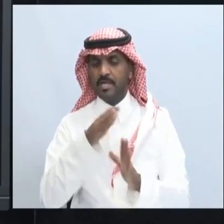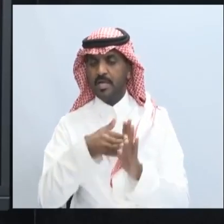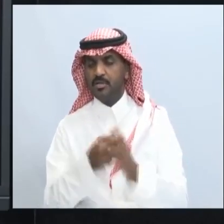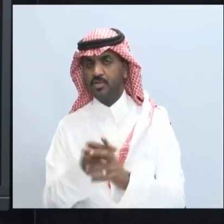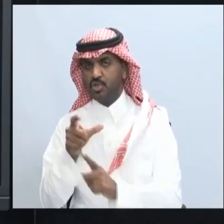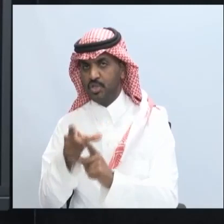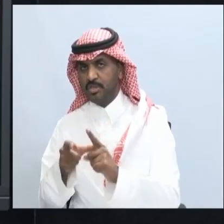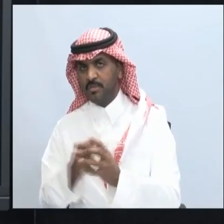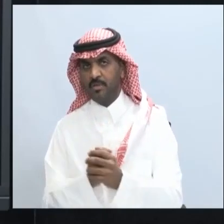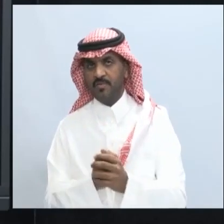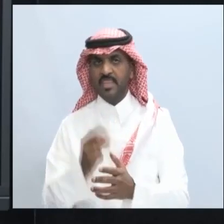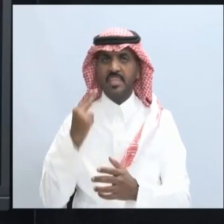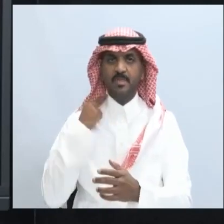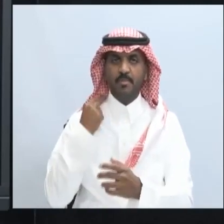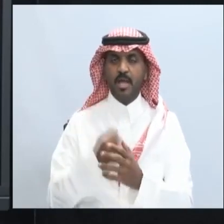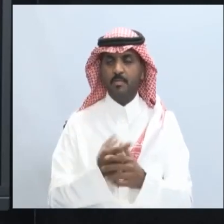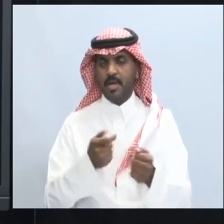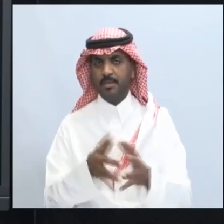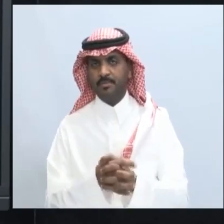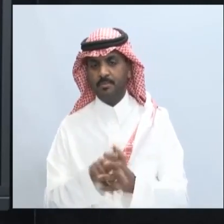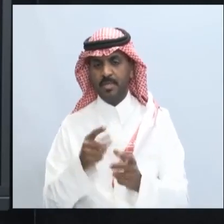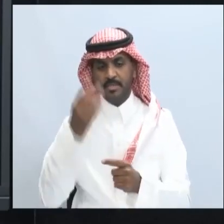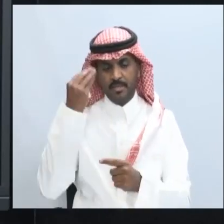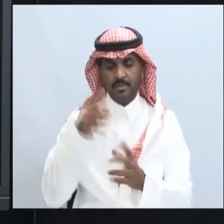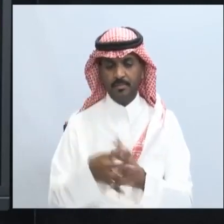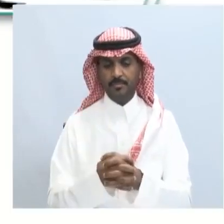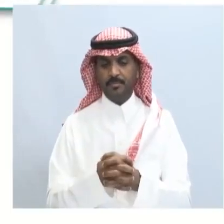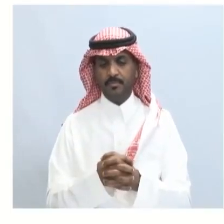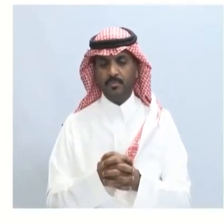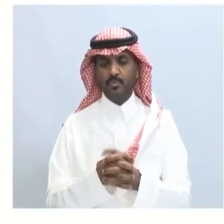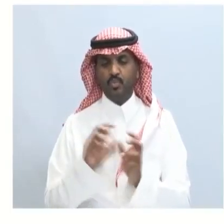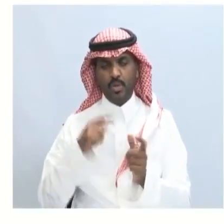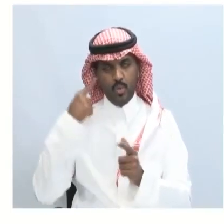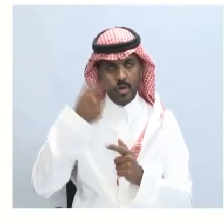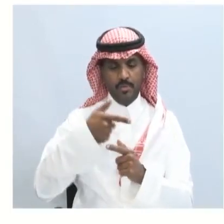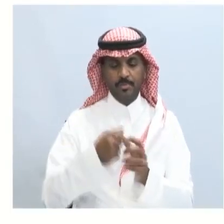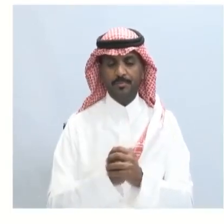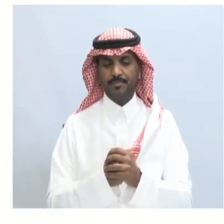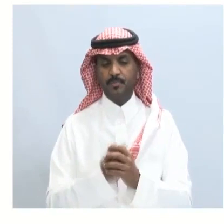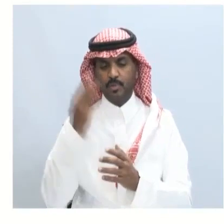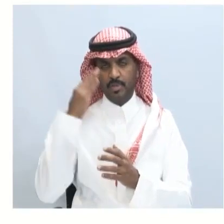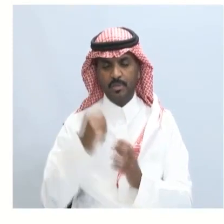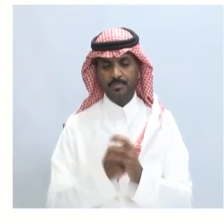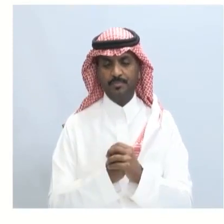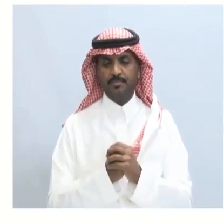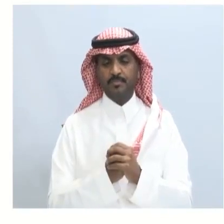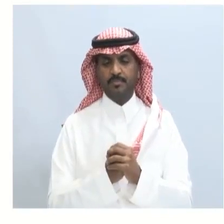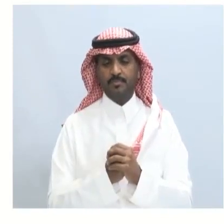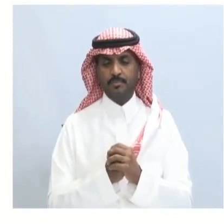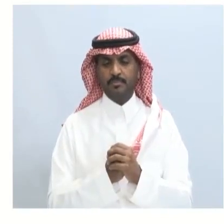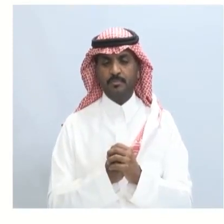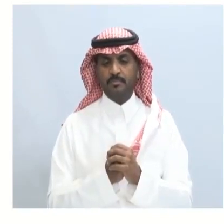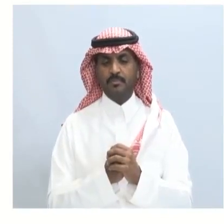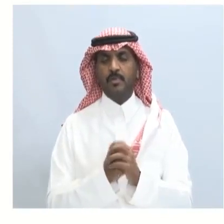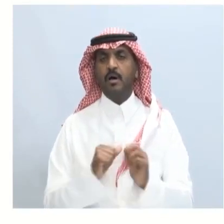الطبيعي في جانب الذمه الماليه فماذا سنتعلم وماذا سناخذ يتوقع منك اخي الطالب واختي الطالبه في نهايه الدرس ان تكون